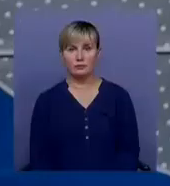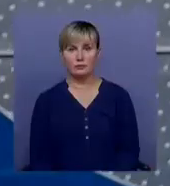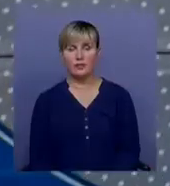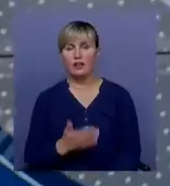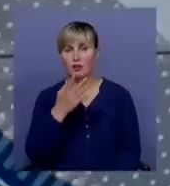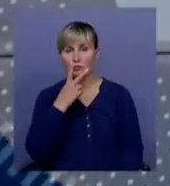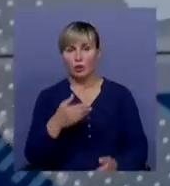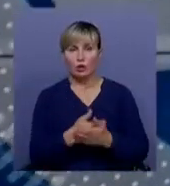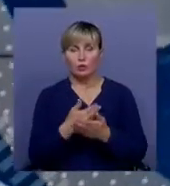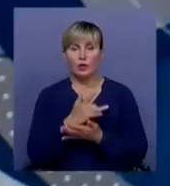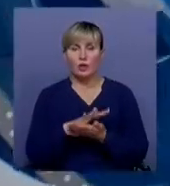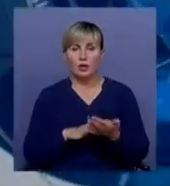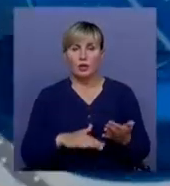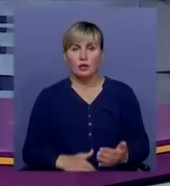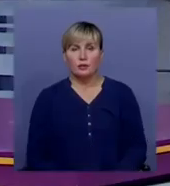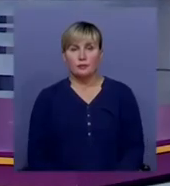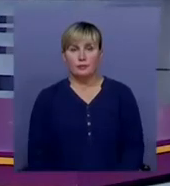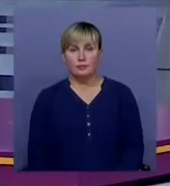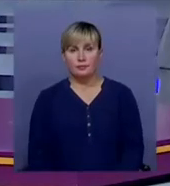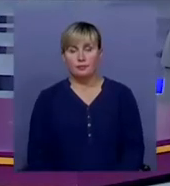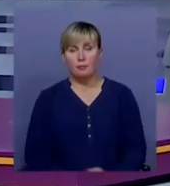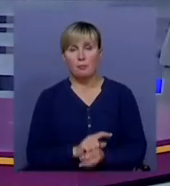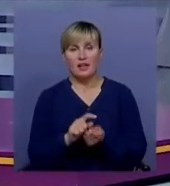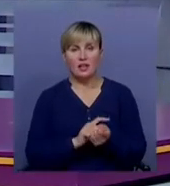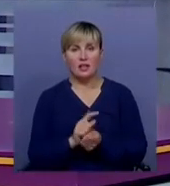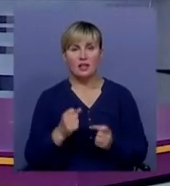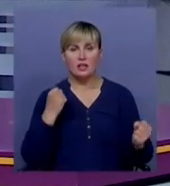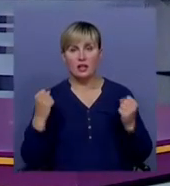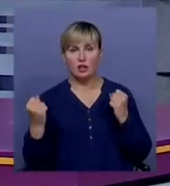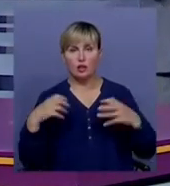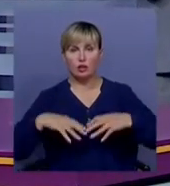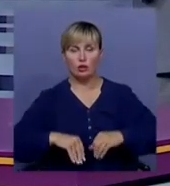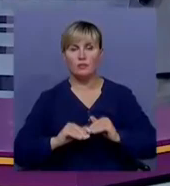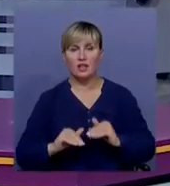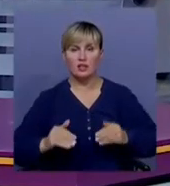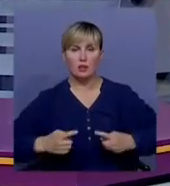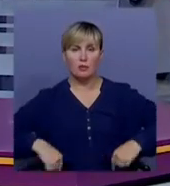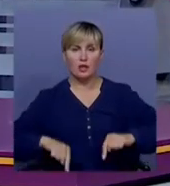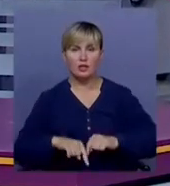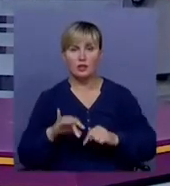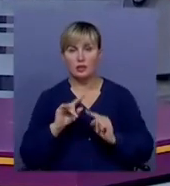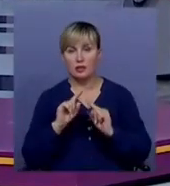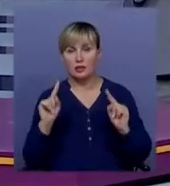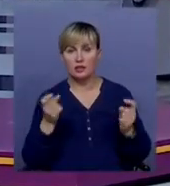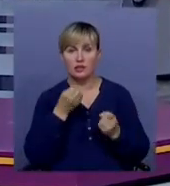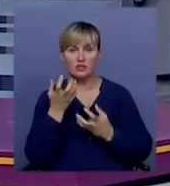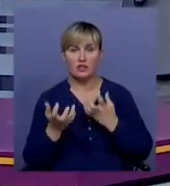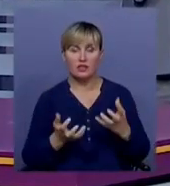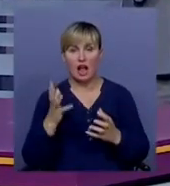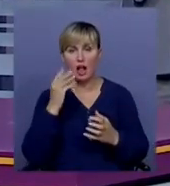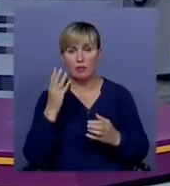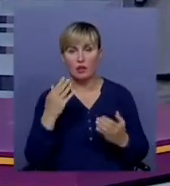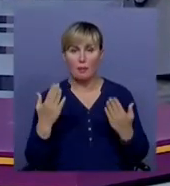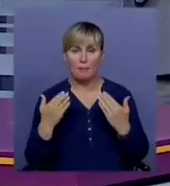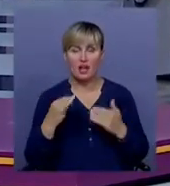Вы смотрите новости, мы продолжаем. Модернизированные тренажерные комплексы, детские площадки и экзотические цветники. Алматинские